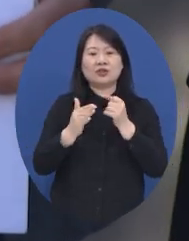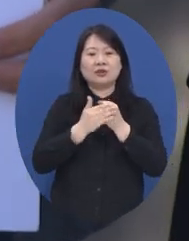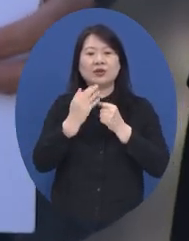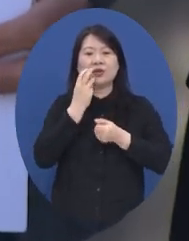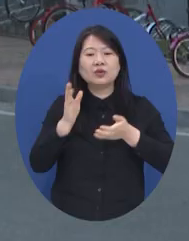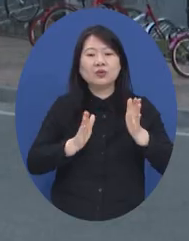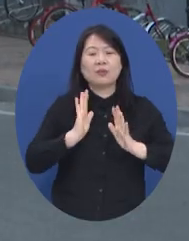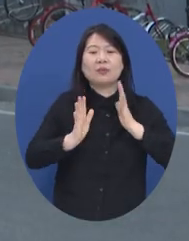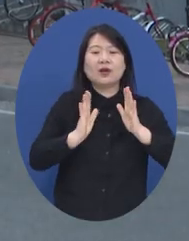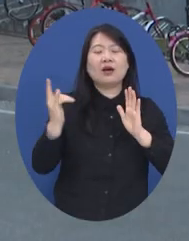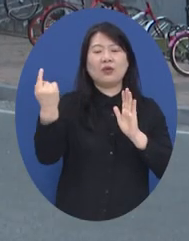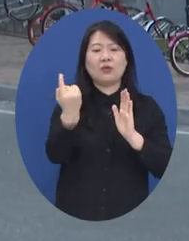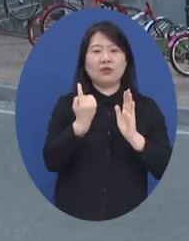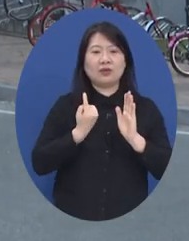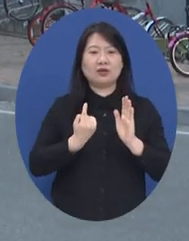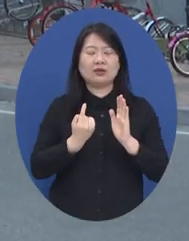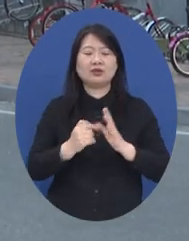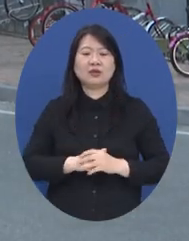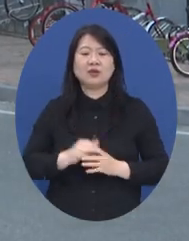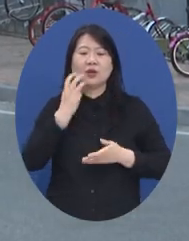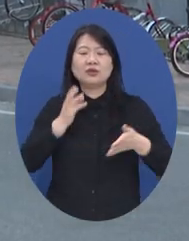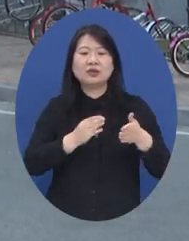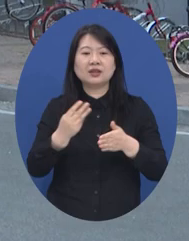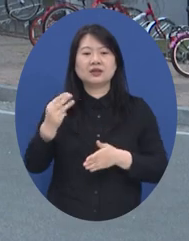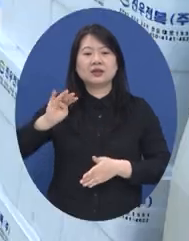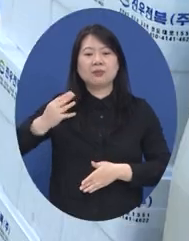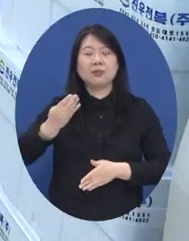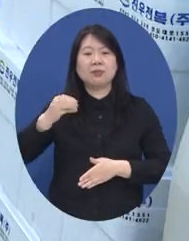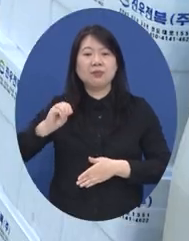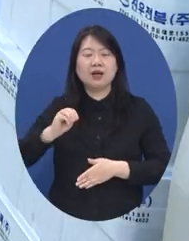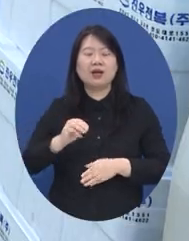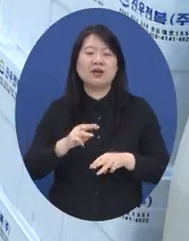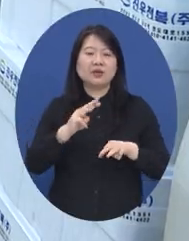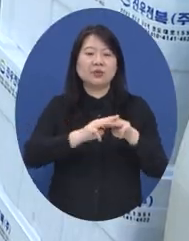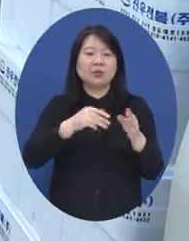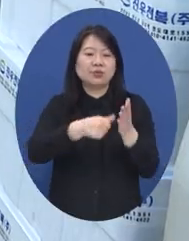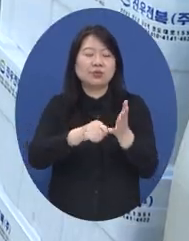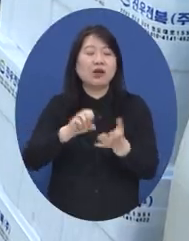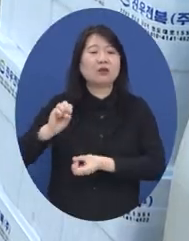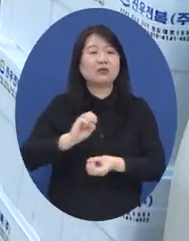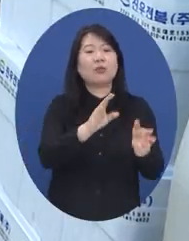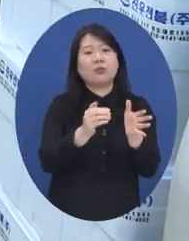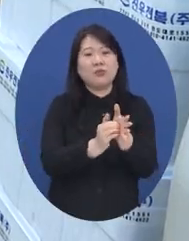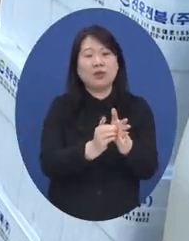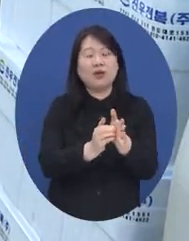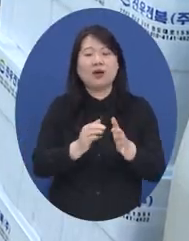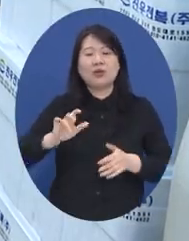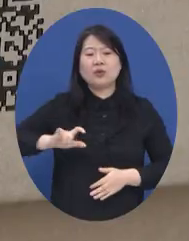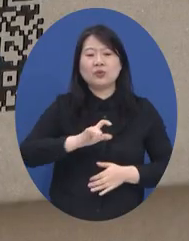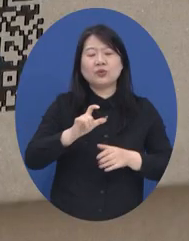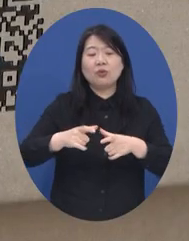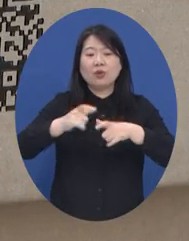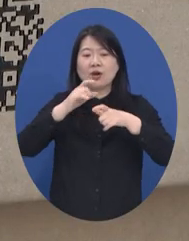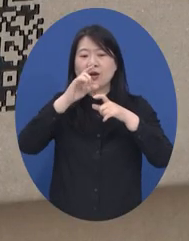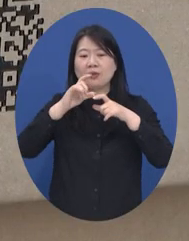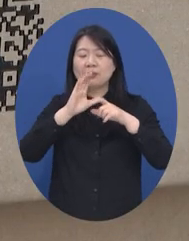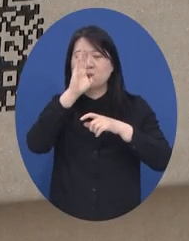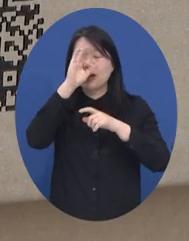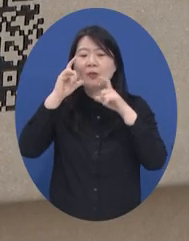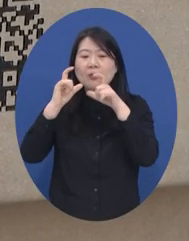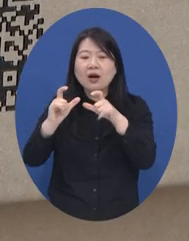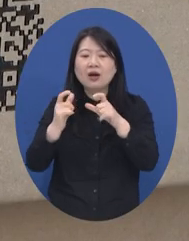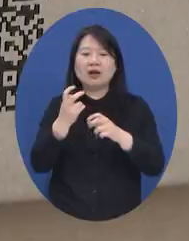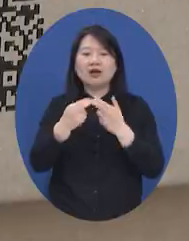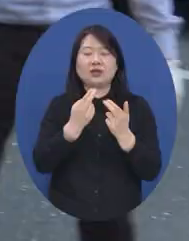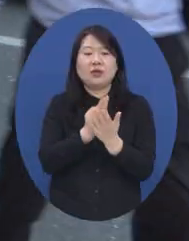달려왔습니다. 경기도에는 3,300만 원 상당의 농수산물을 보내왔는데요. 코로나19 확진자 중 퇴원을